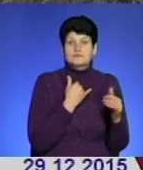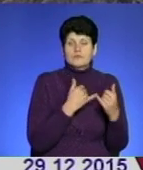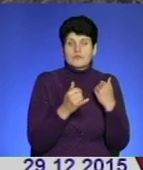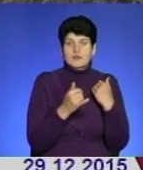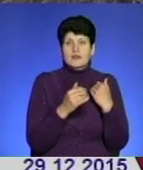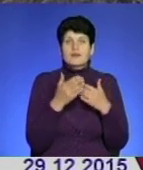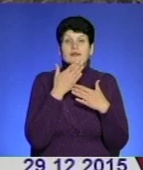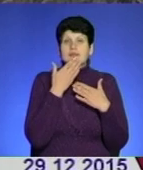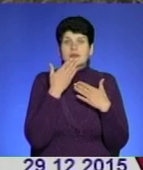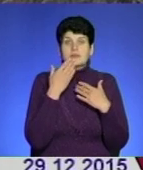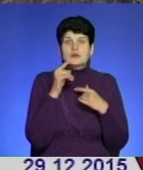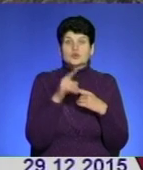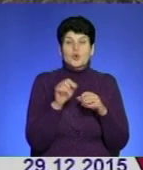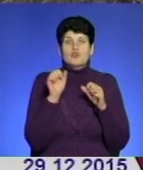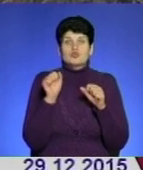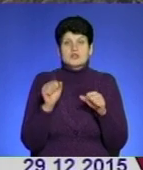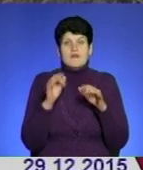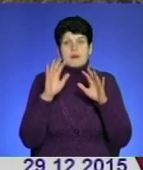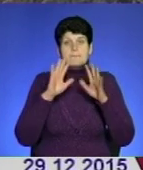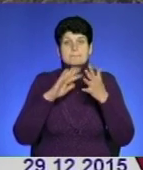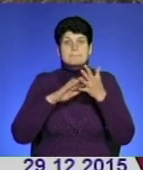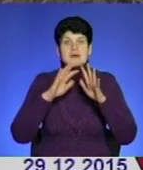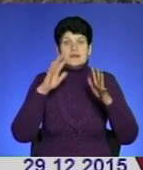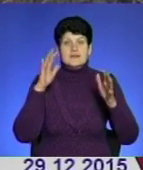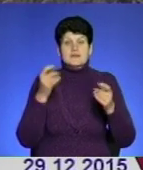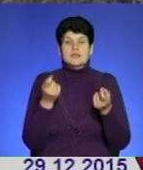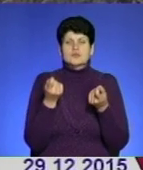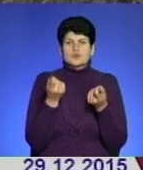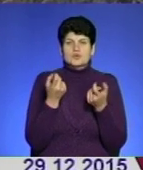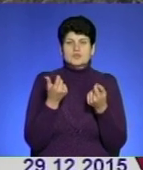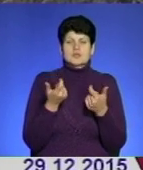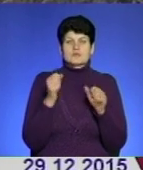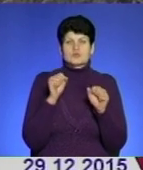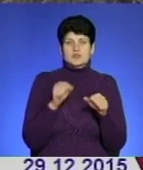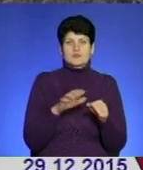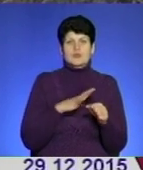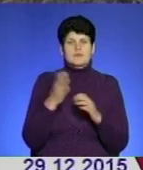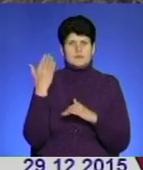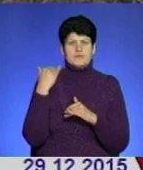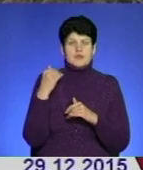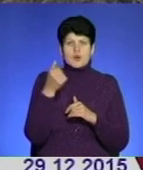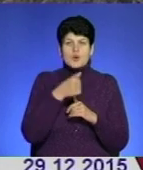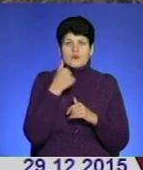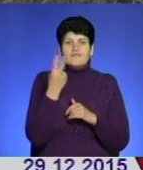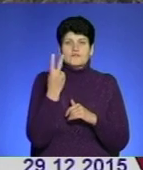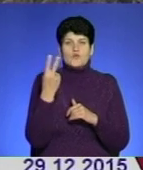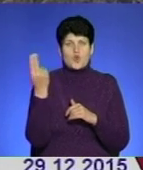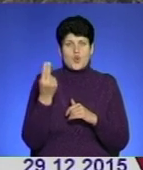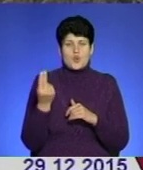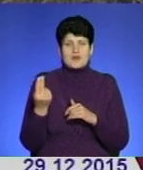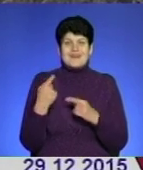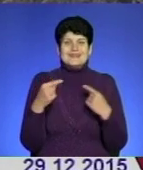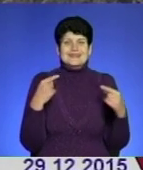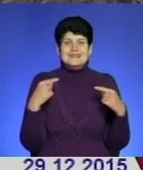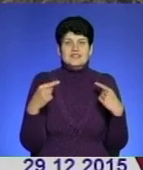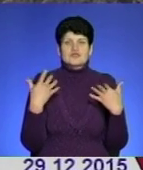знову-таки, не має того вже, можливо, мерехтіння такого трошки аж занадто, як було попередні роки. І вона тільки в двох кольорах, а всі інші кольори вже